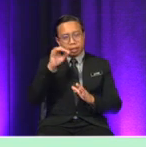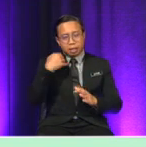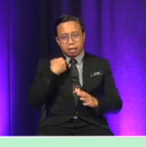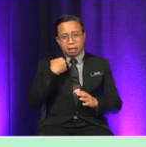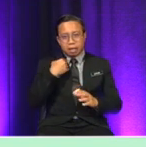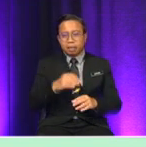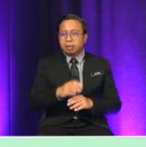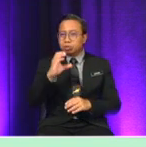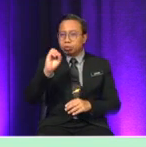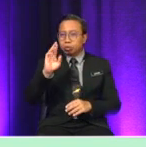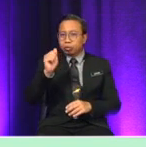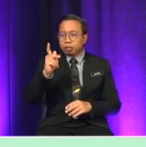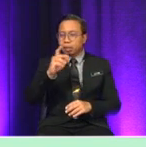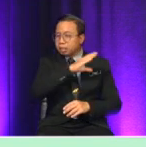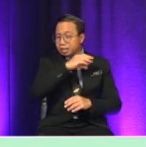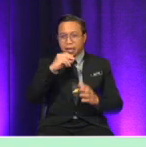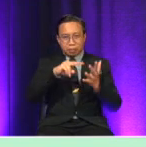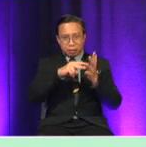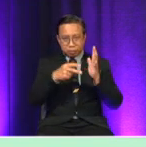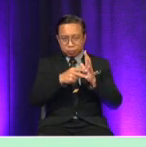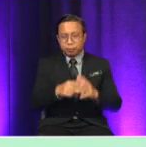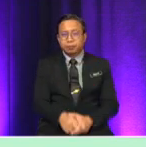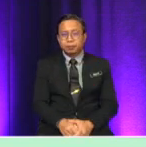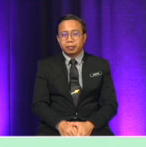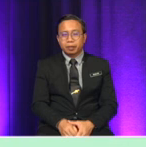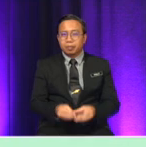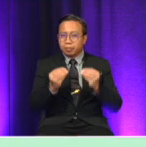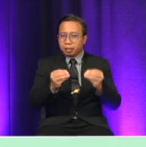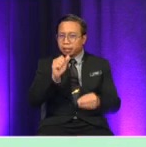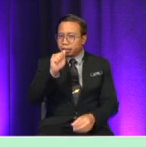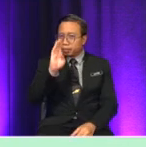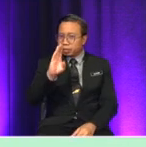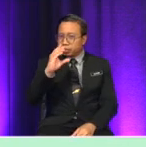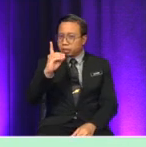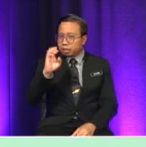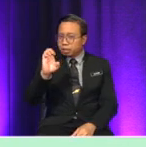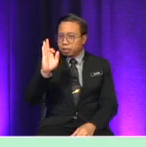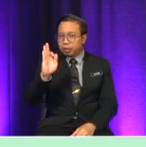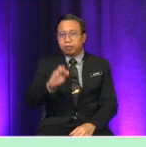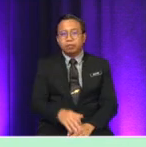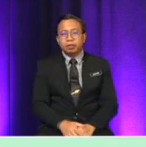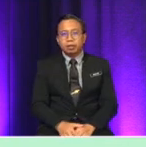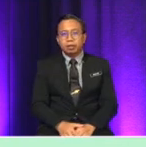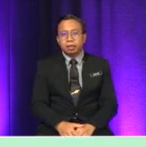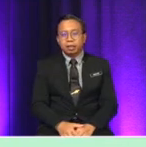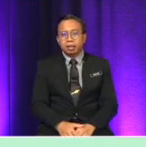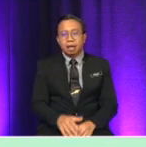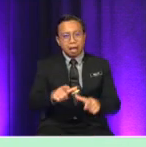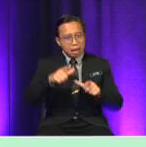juga bermakna. Okey, diberikan kepada kamu A, B, C, D, E dan F adalah penyertaan